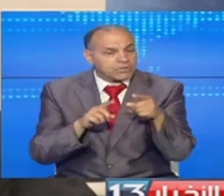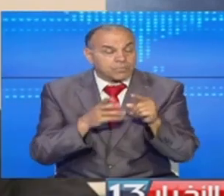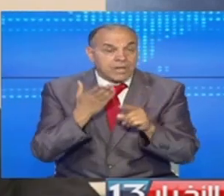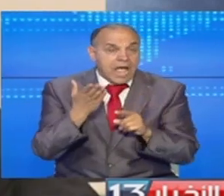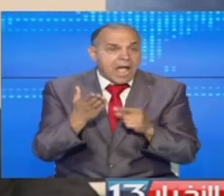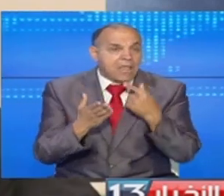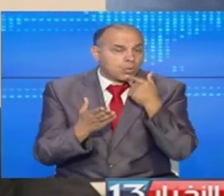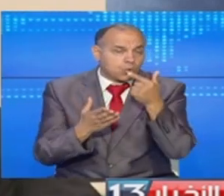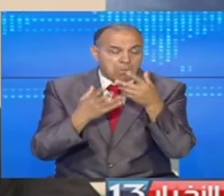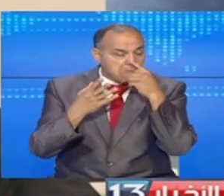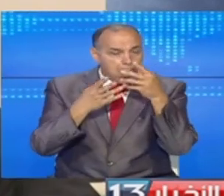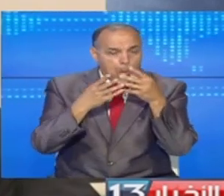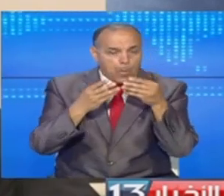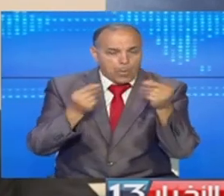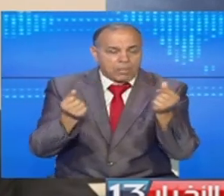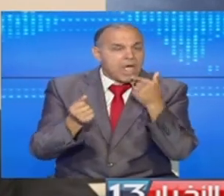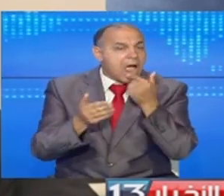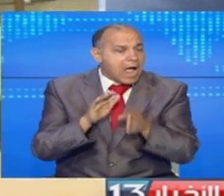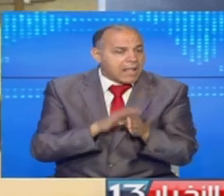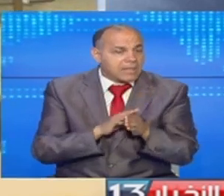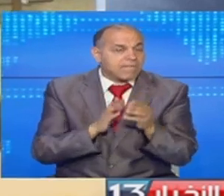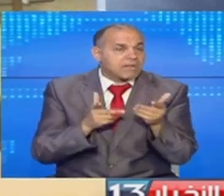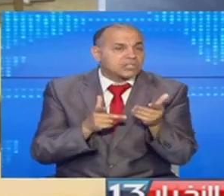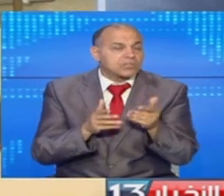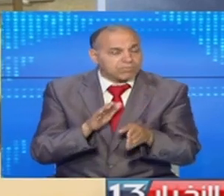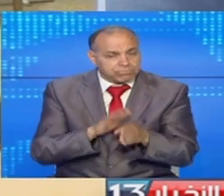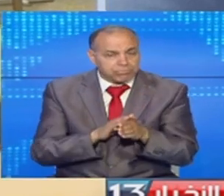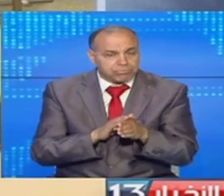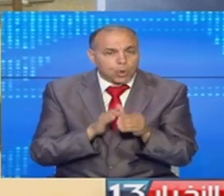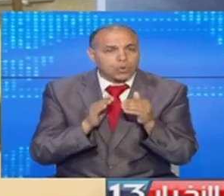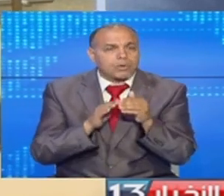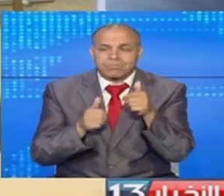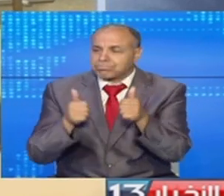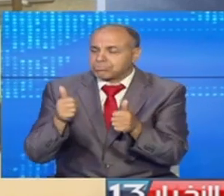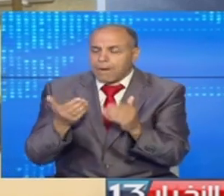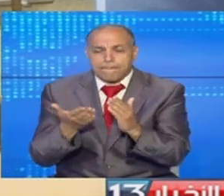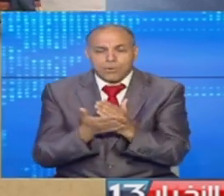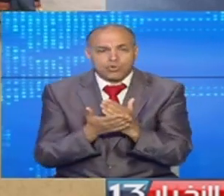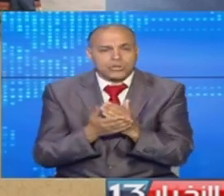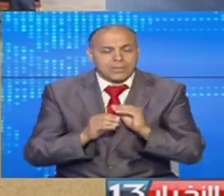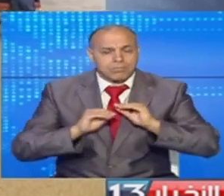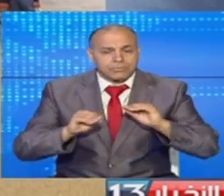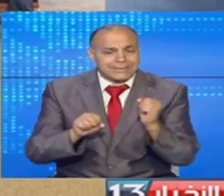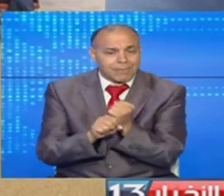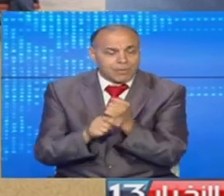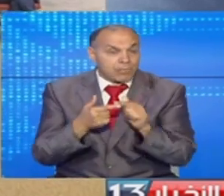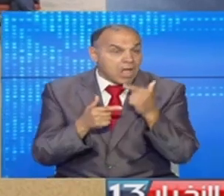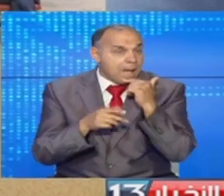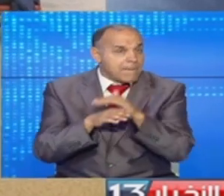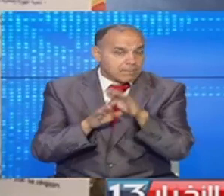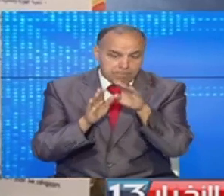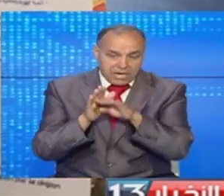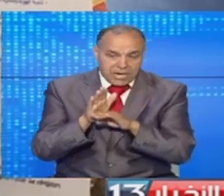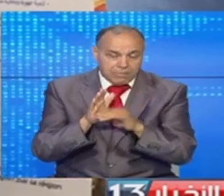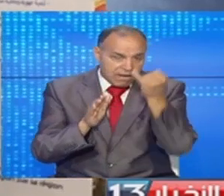قد تتلاشى تدريجياً مع إعطاء إشارة انطلاق طلب التناظر لمشاريع التكوين المهني في إطار